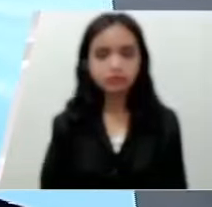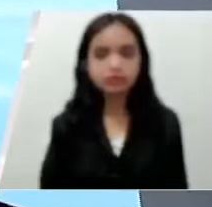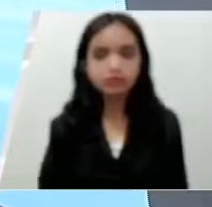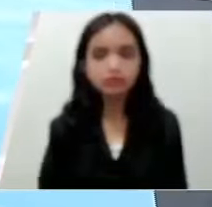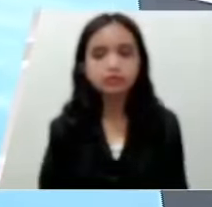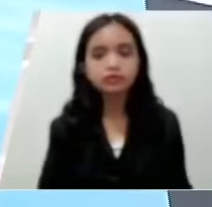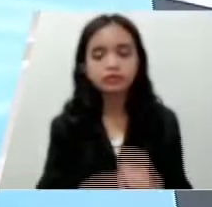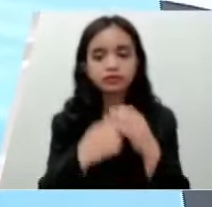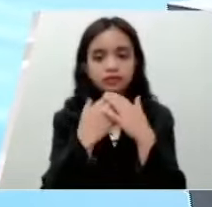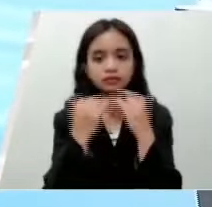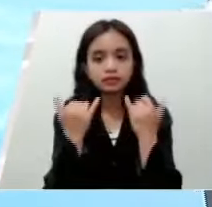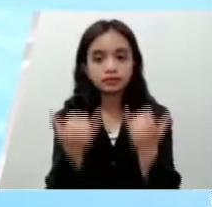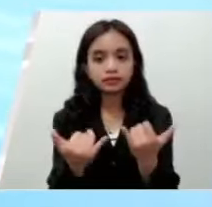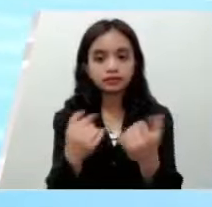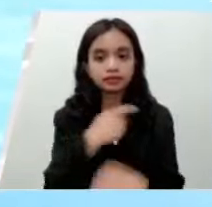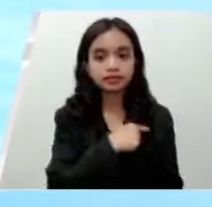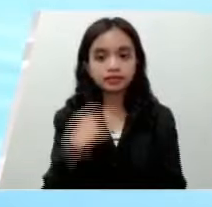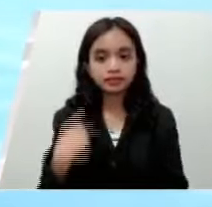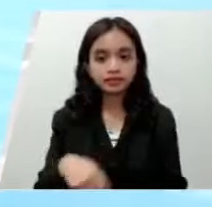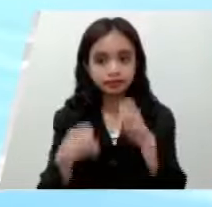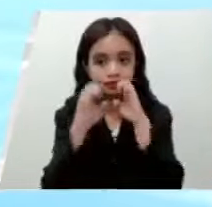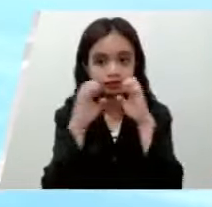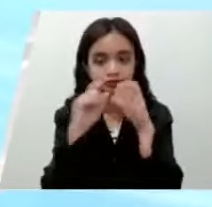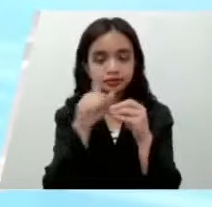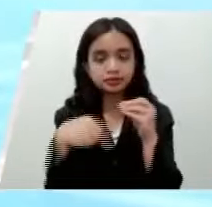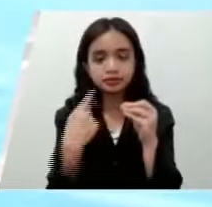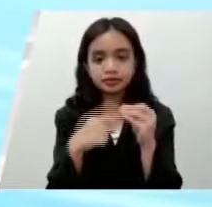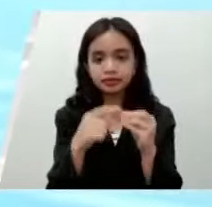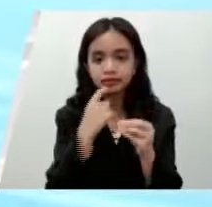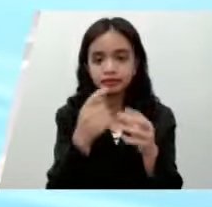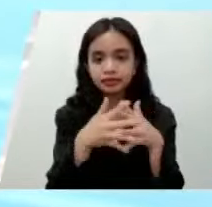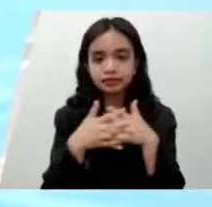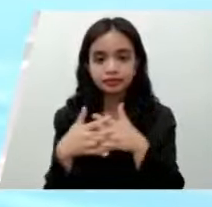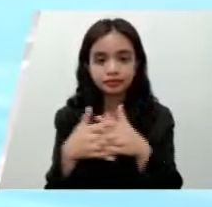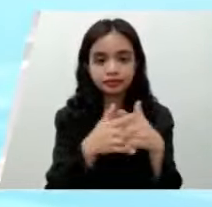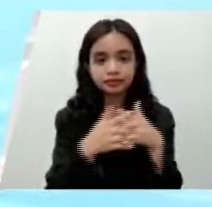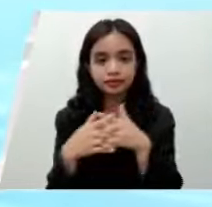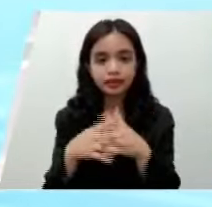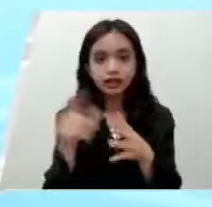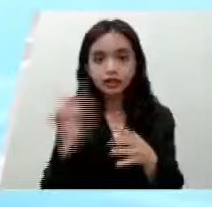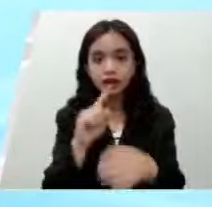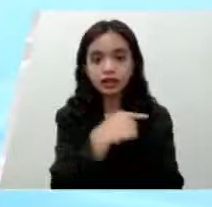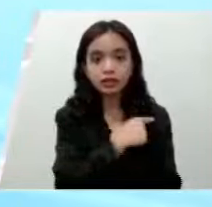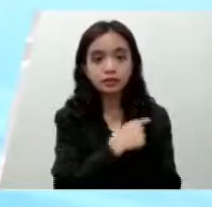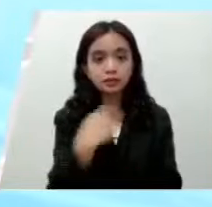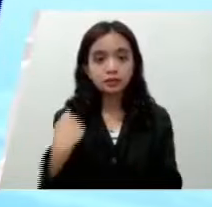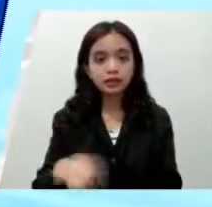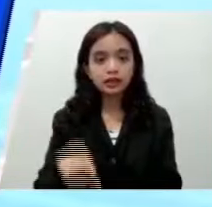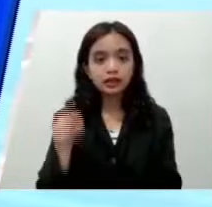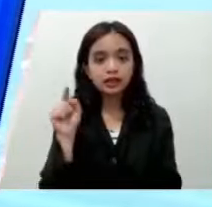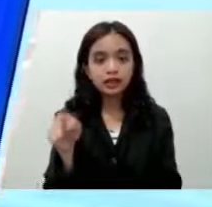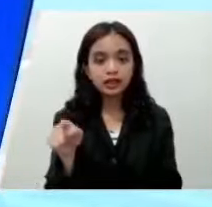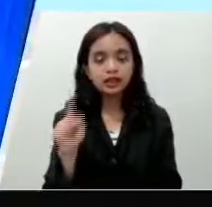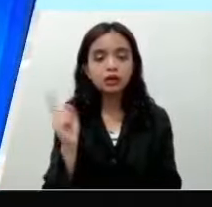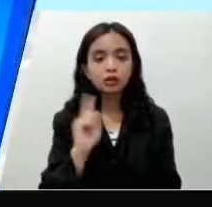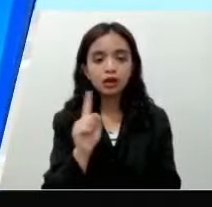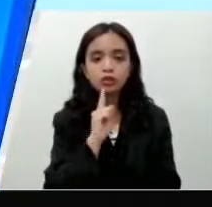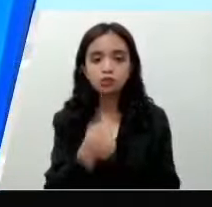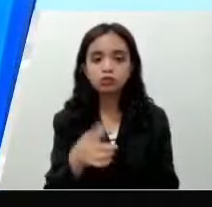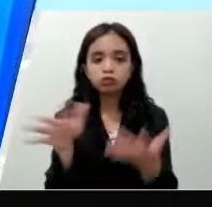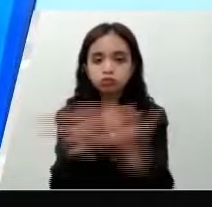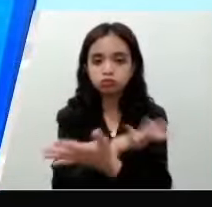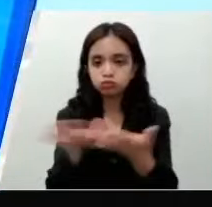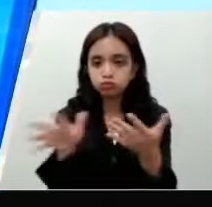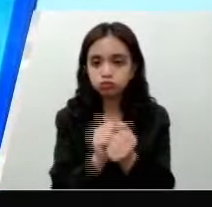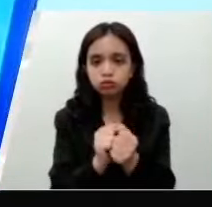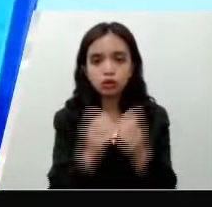Bumuwelta ang Chinese Embassy sa pahayag ng isang American think tank na sinasabing ang China ang pinaka-naminsala sa malaking bahagi ng